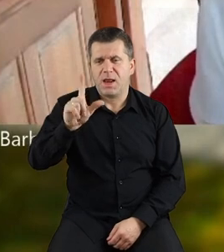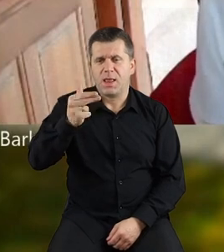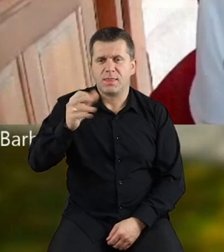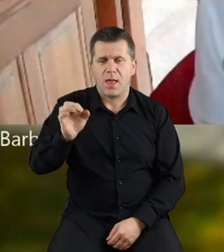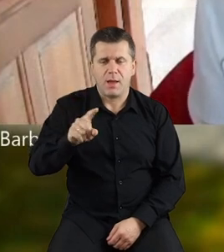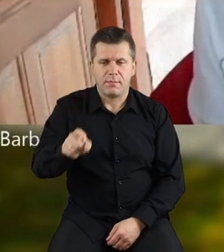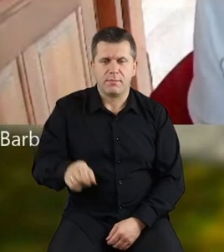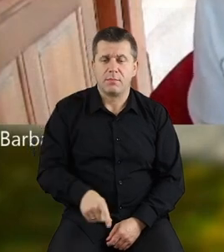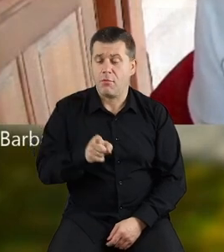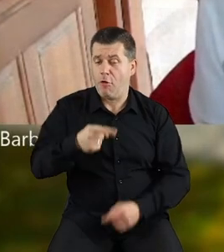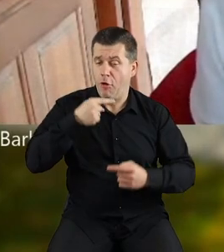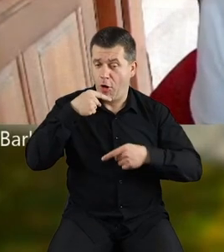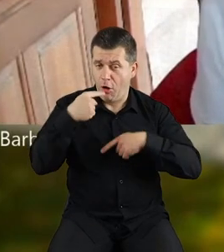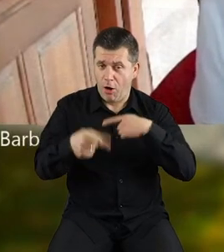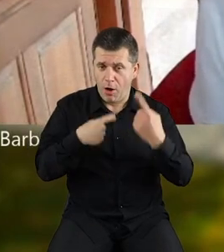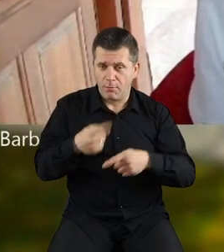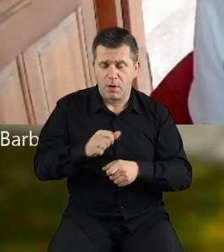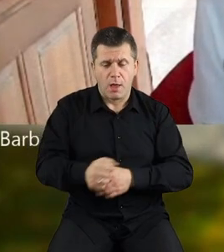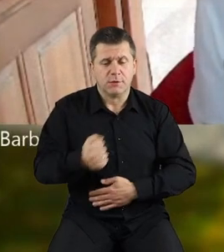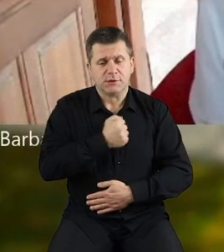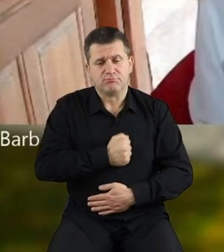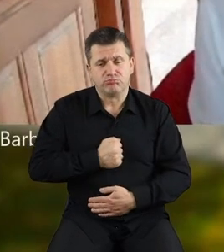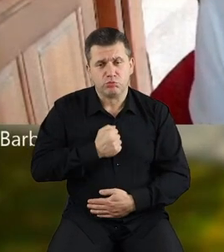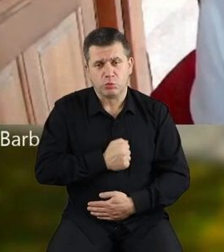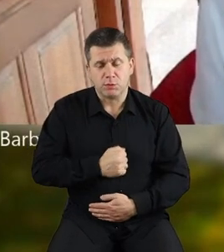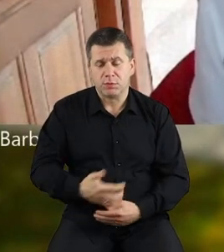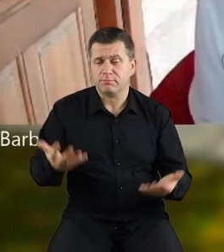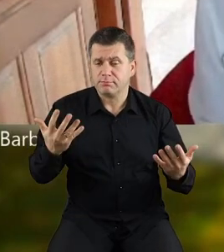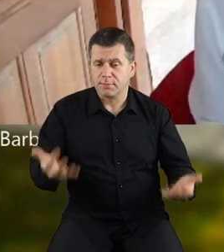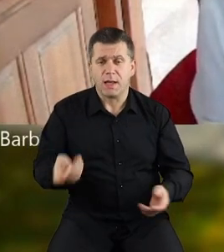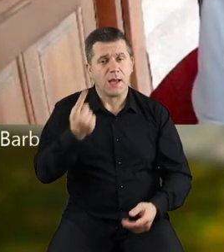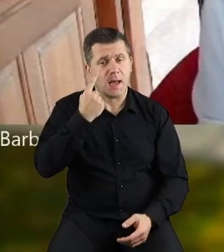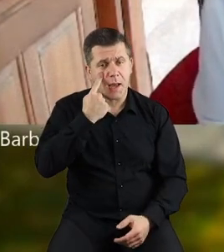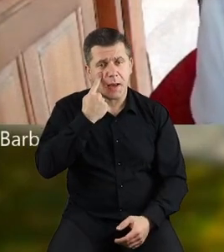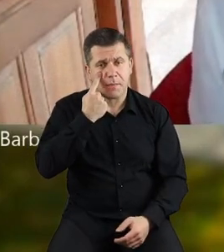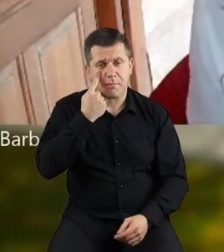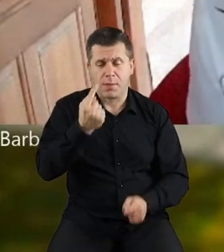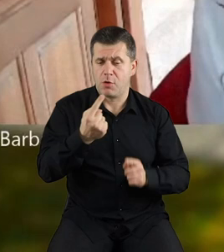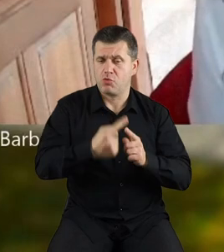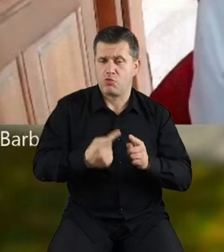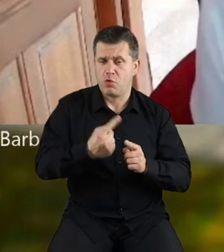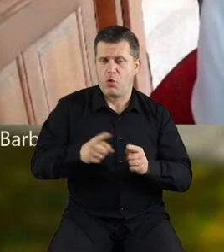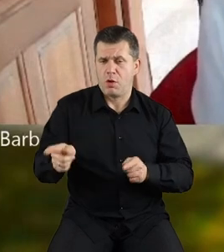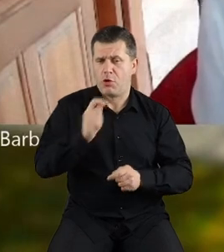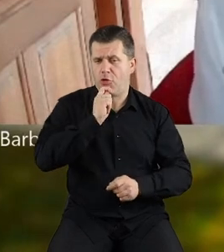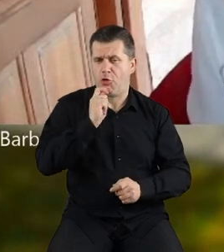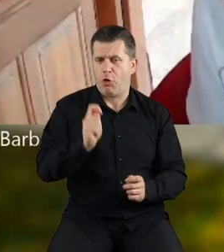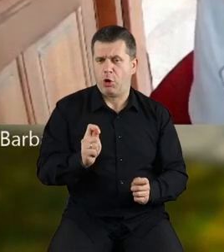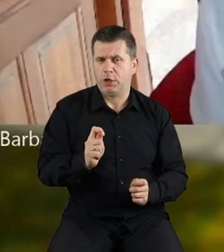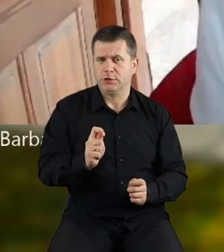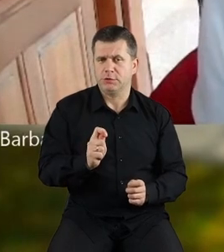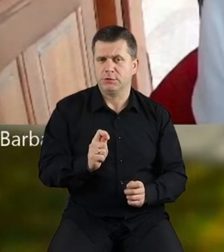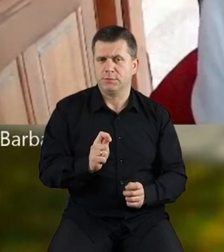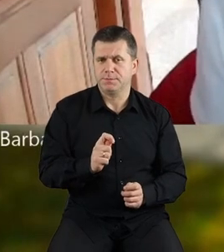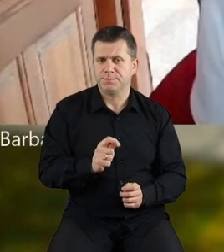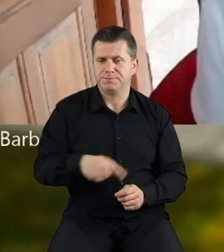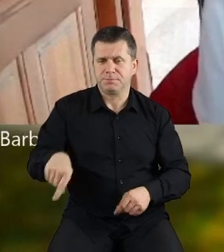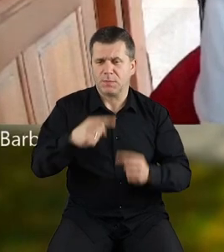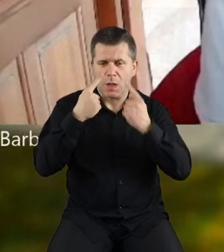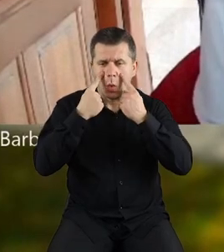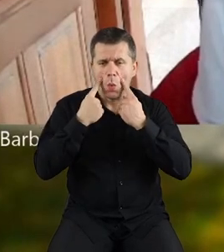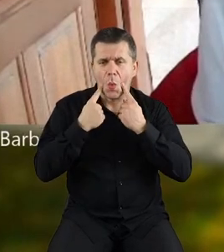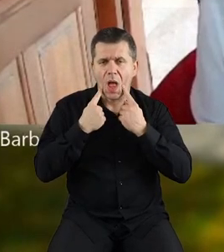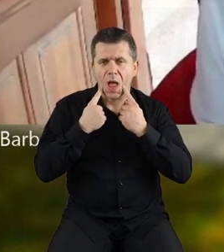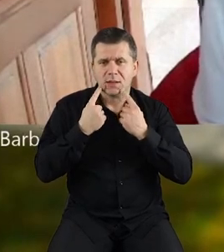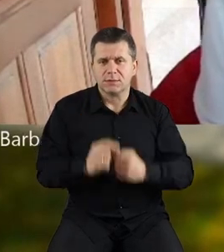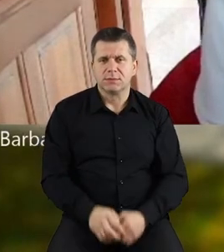Wilna. Ta opowieść jest smutna i chyba trochę tej goryczy i